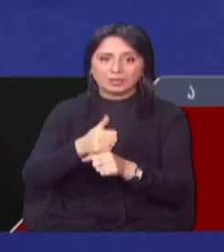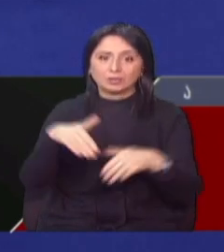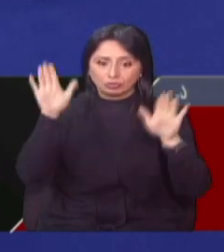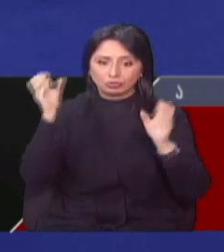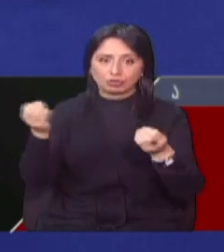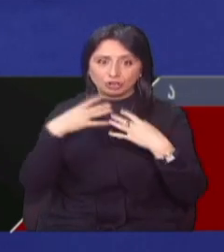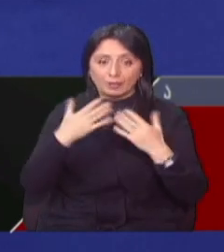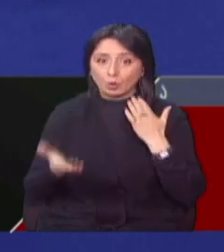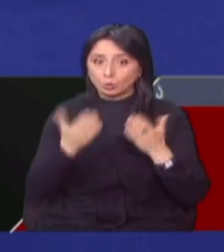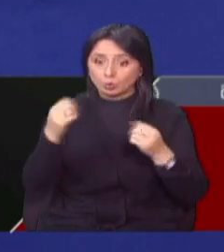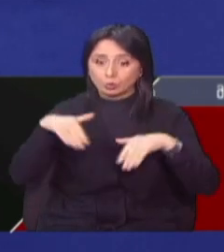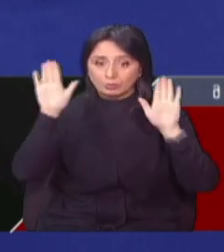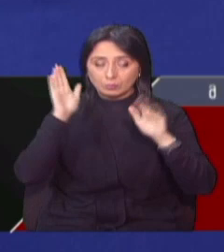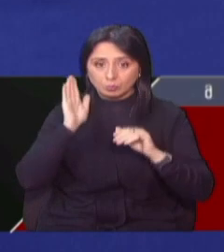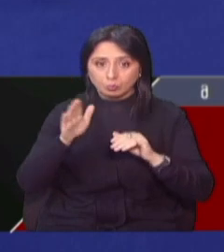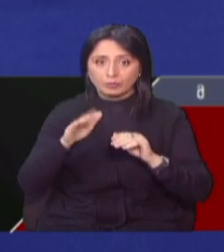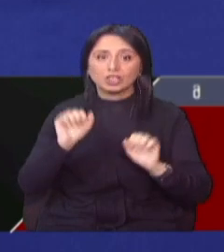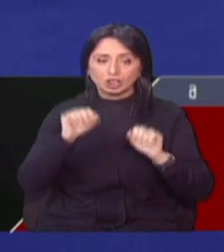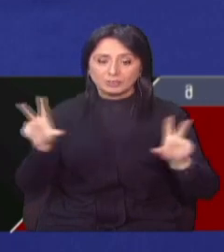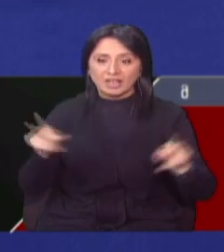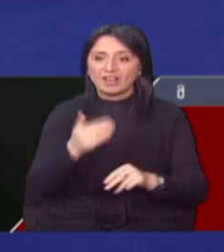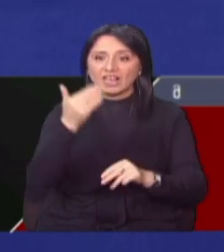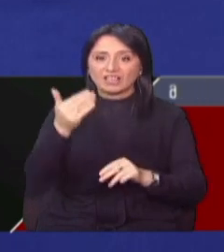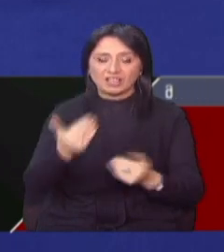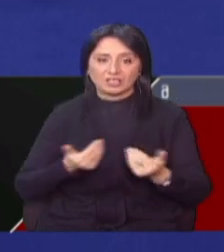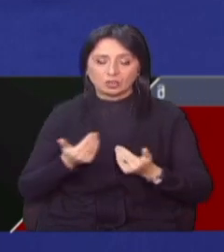ჩაბარდით, თუ დანებდებით, შეგიძლიათ გადაარჩინოთ თქვენი სიცოცხლე.